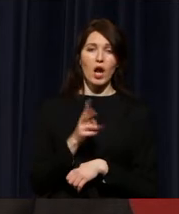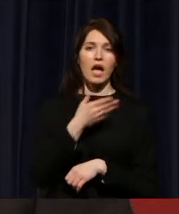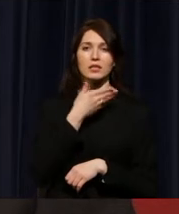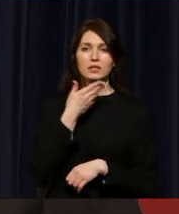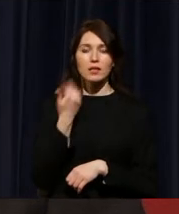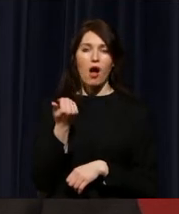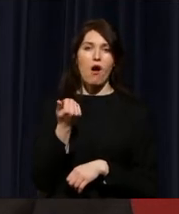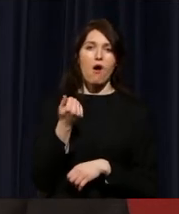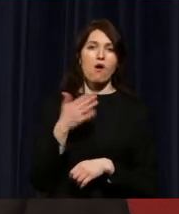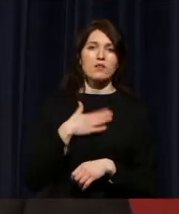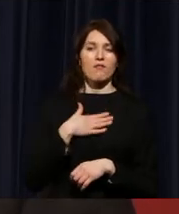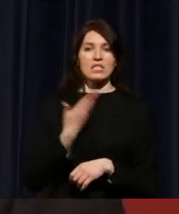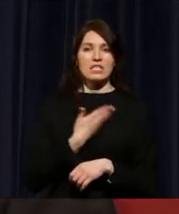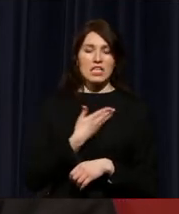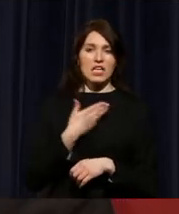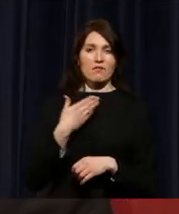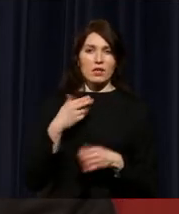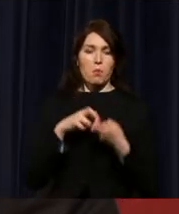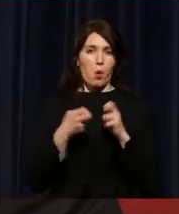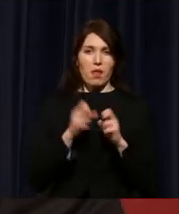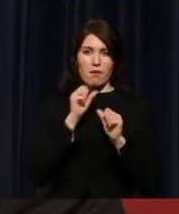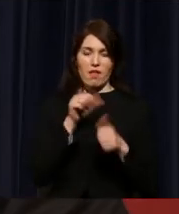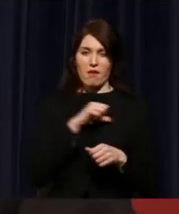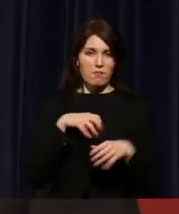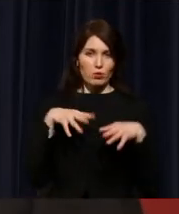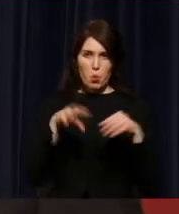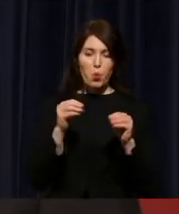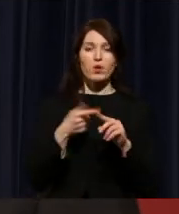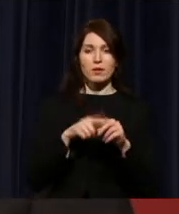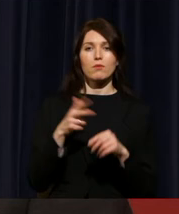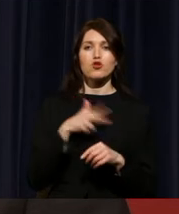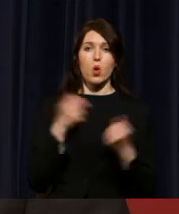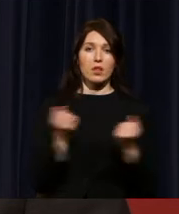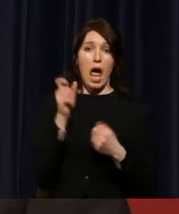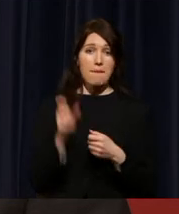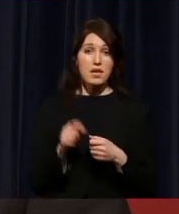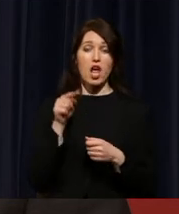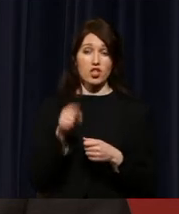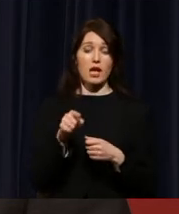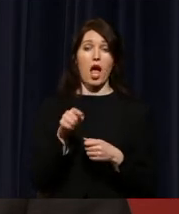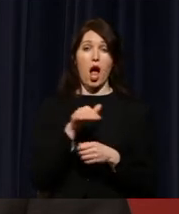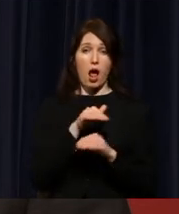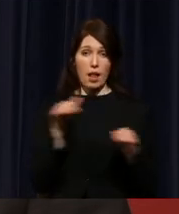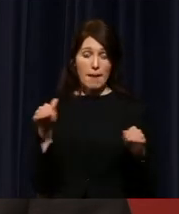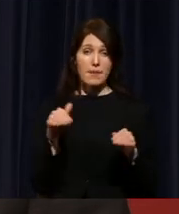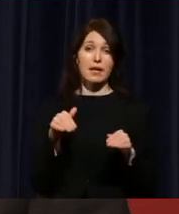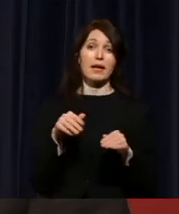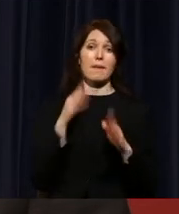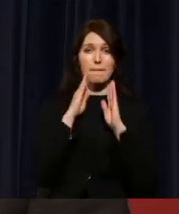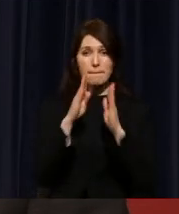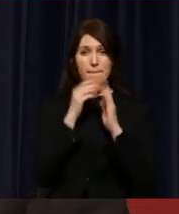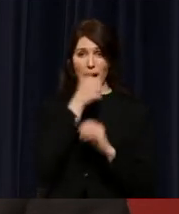kaut kādām saviem dzīves uzdevumiem galā. Tātad sociālam darbiniekam strādājot šajā līmenī ir jāsaprot, kā